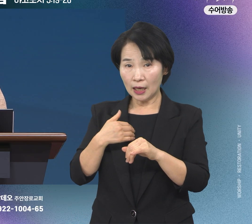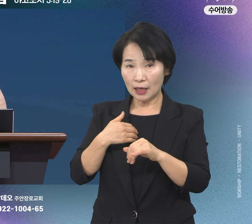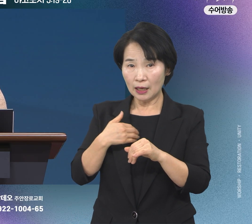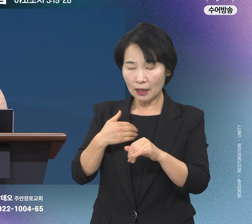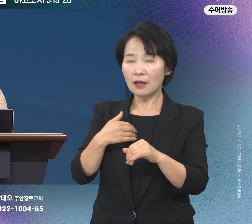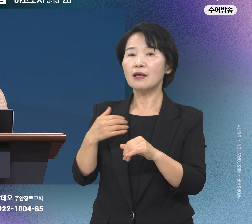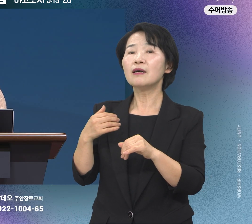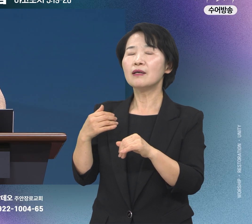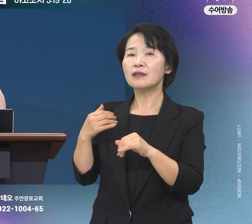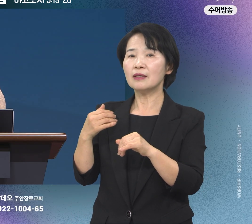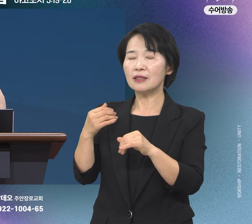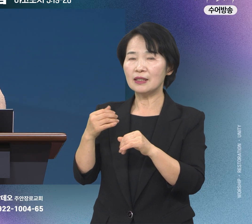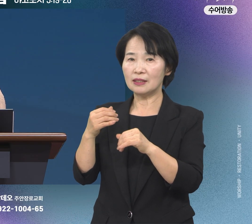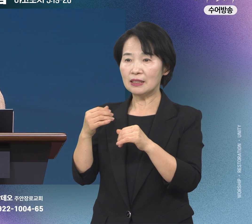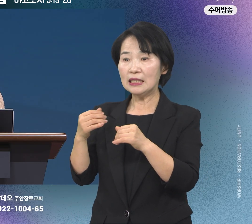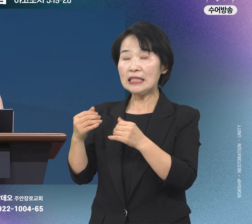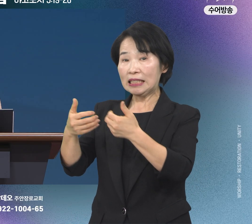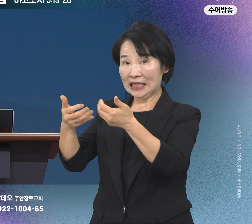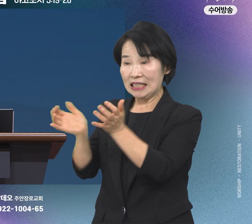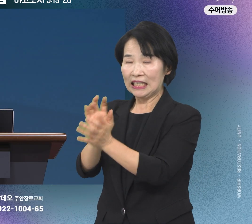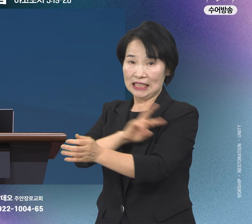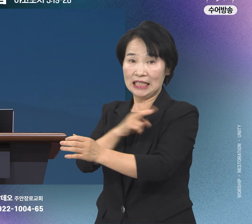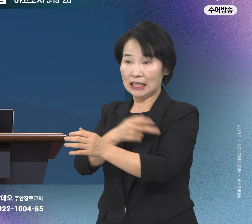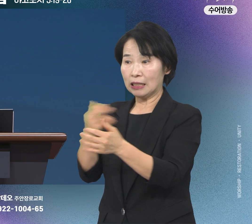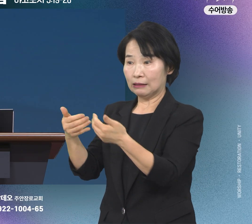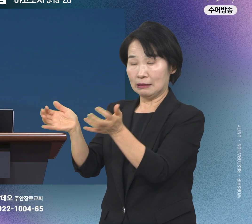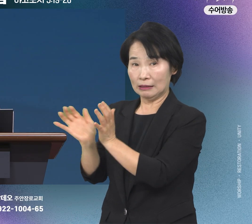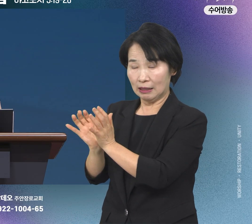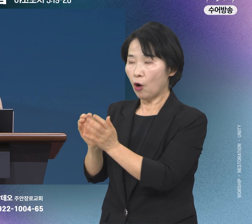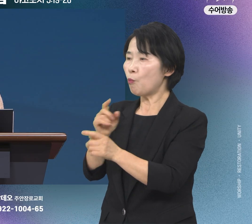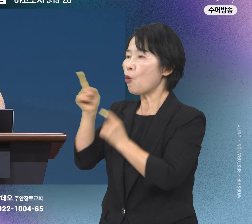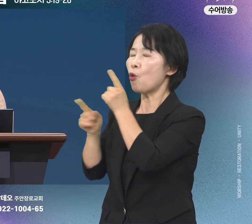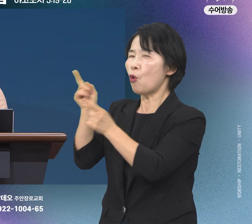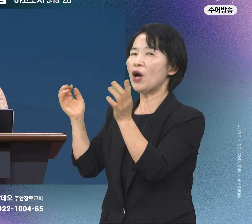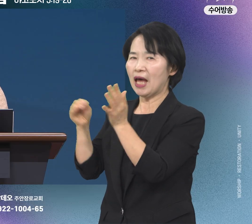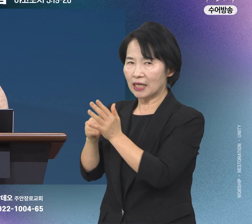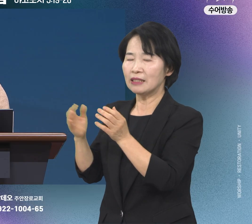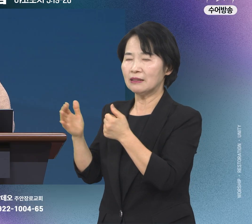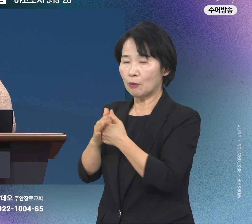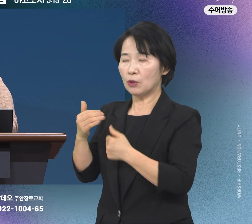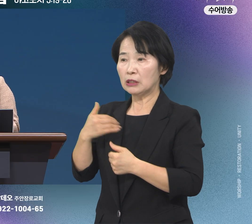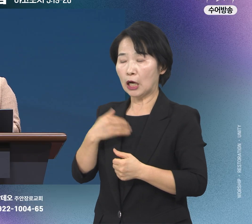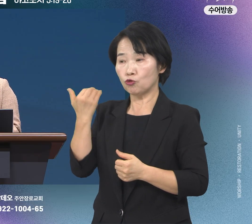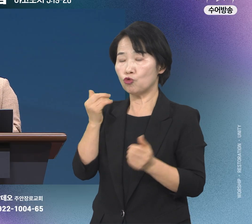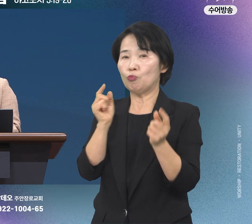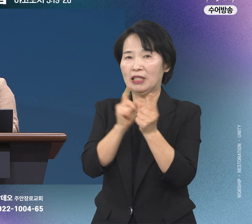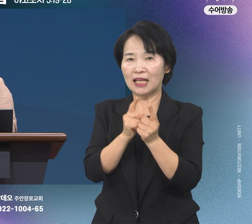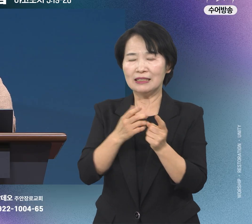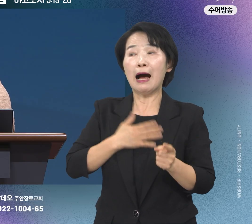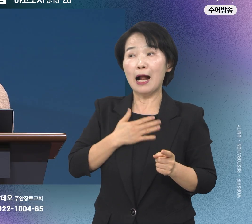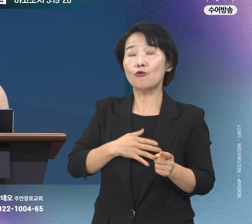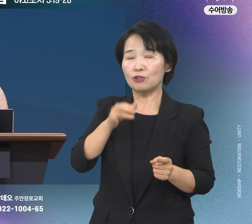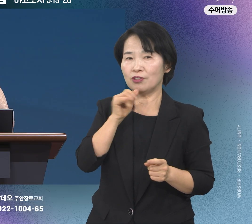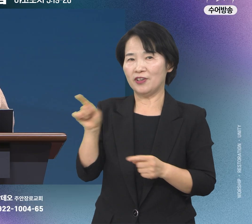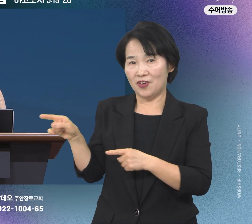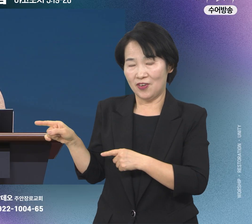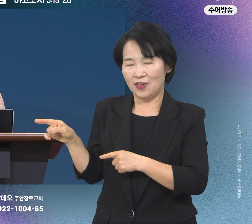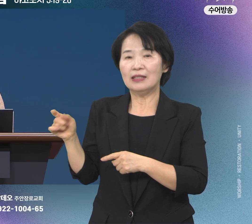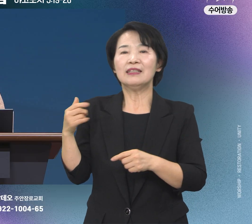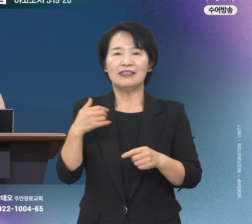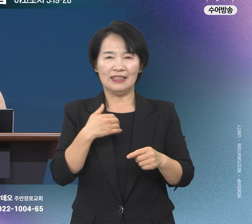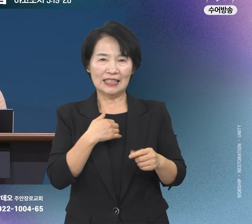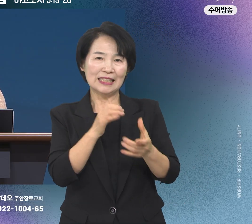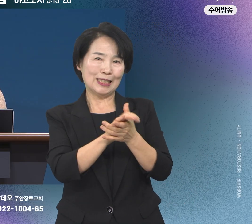것을 좋아하고 어떤 인적사항을 가지고 있는지는 다 알고 있습니다. 그래서 오랜만에 이제 카페에 만나서 나 요즘 이